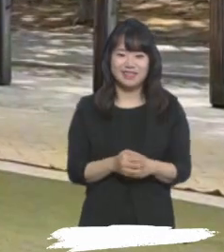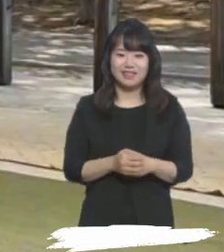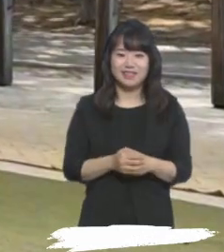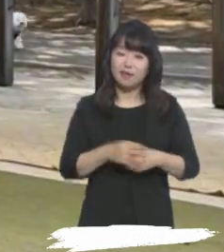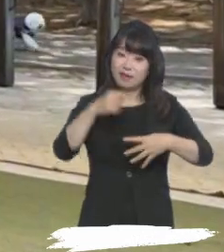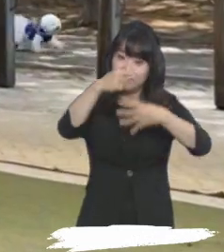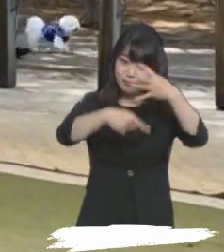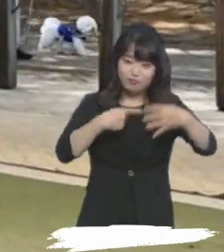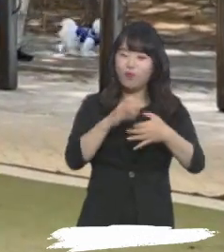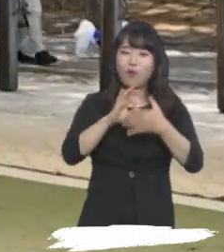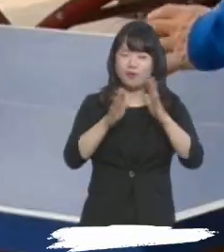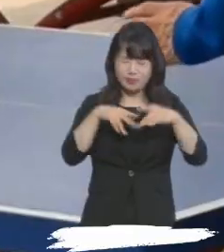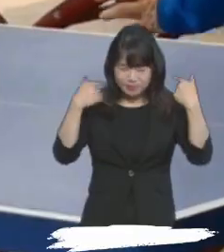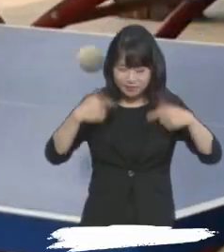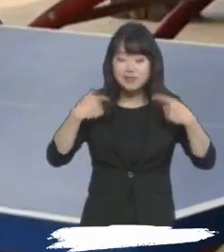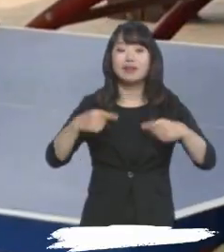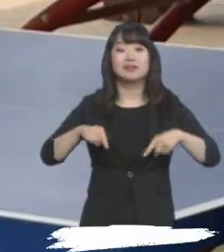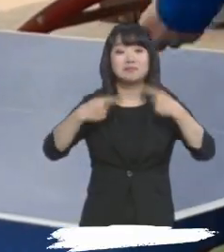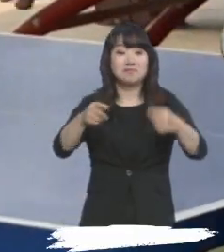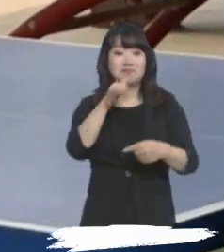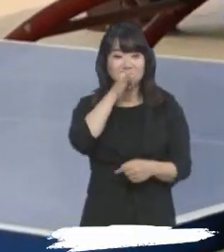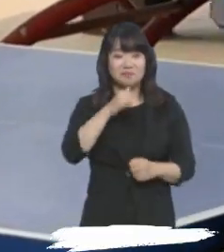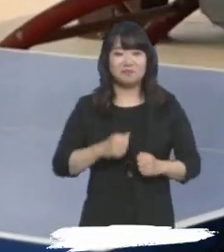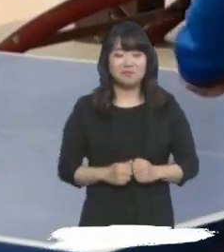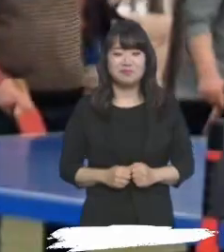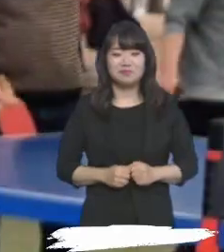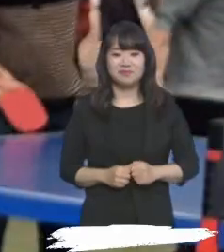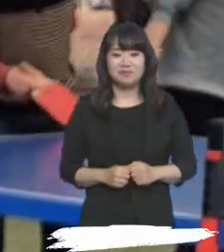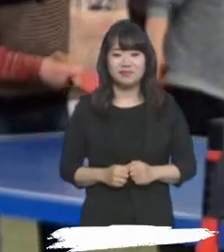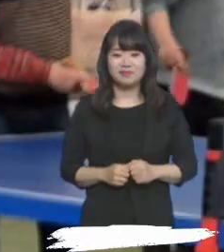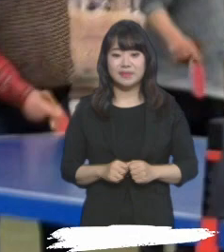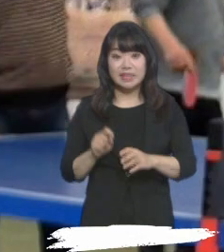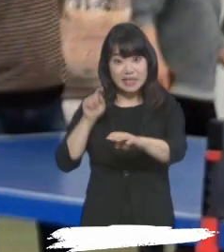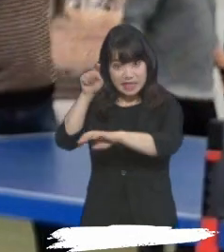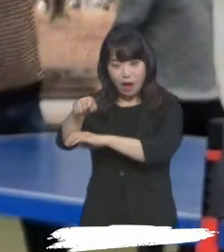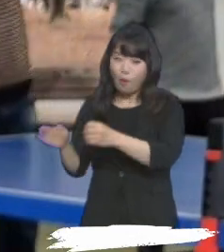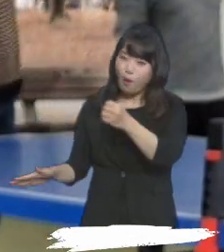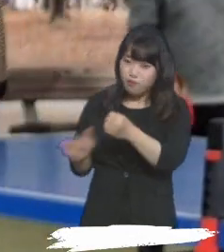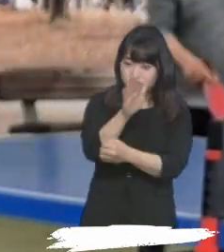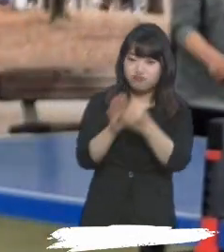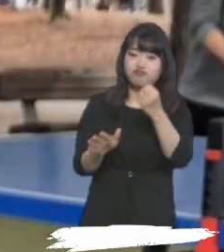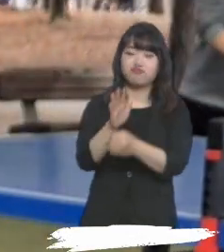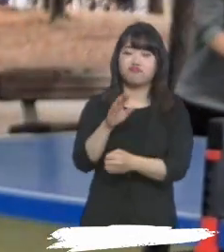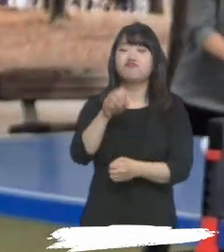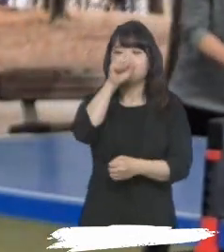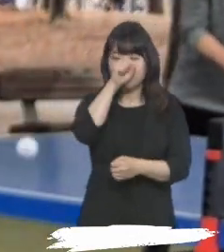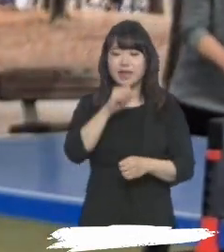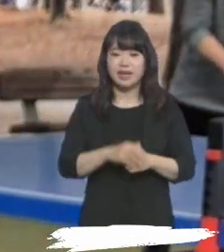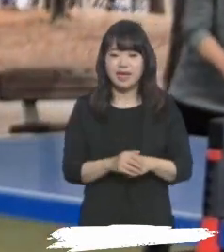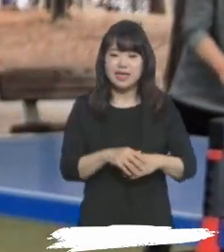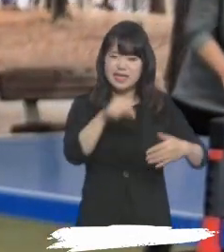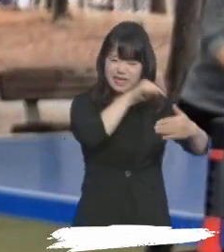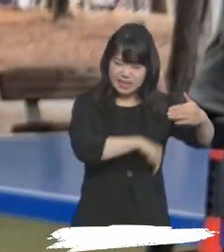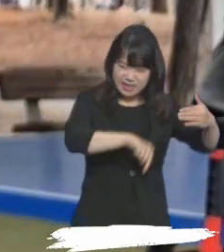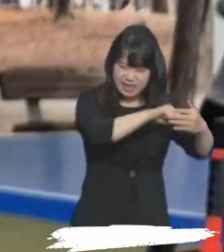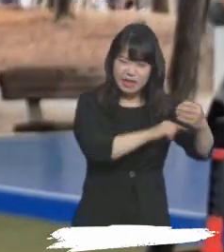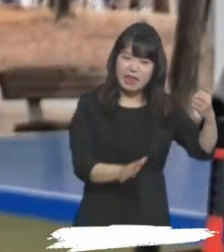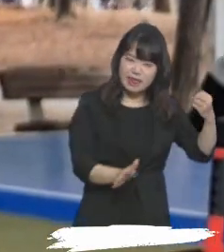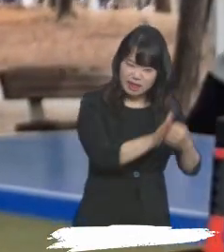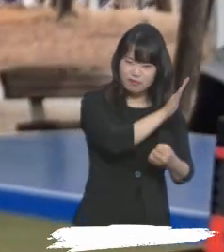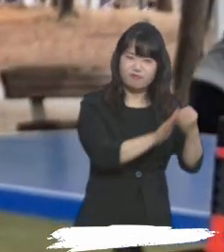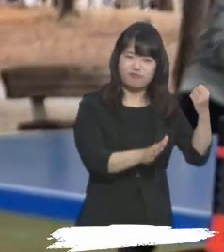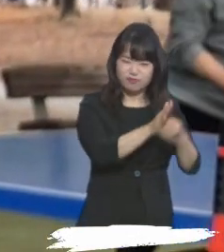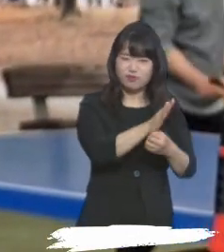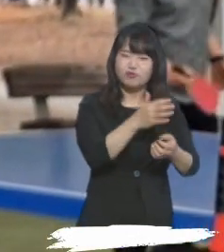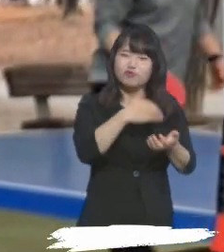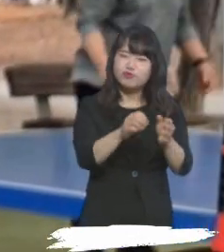계절에 관계없이 이용하는 분도 있습니다. 야외 탁구장도 좋지만은 실내 탁구장을